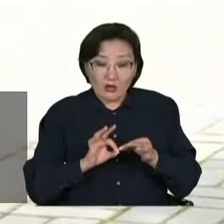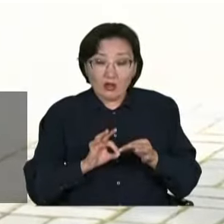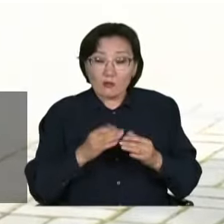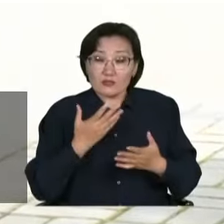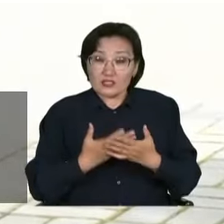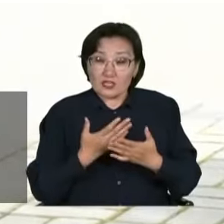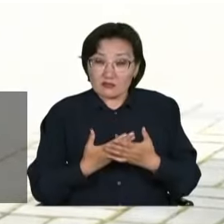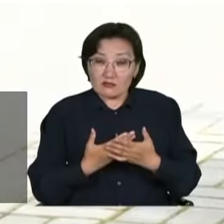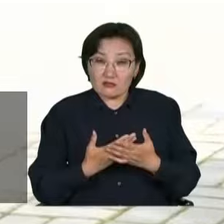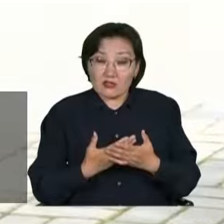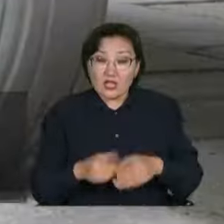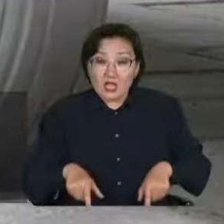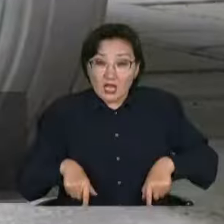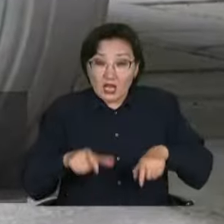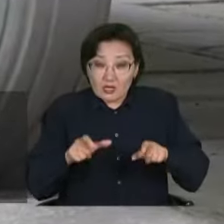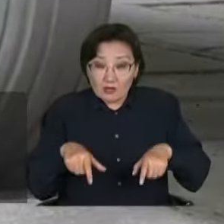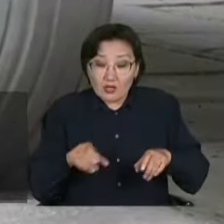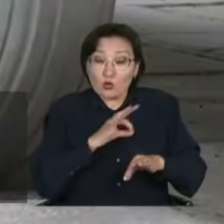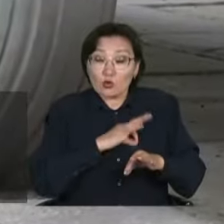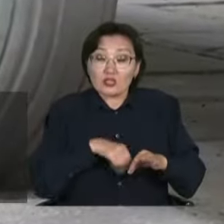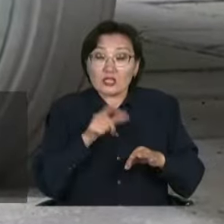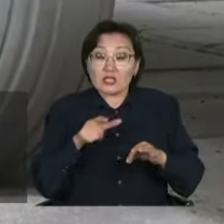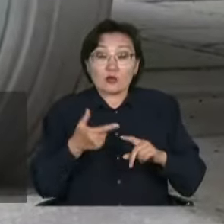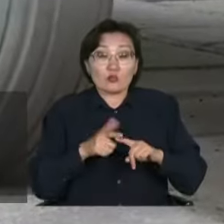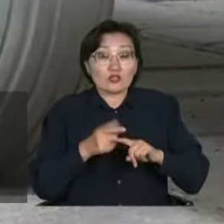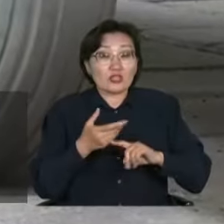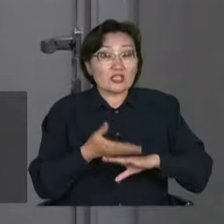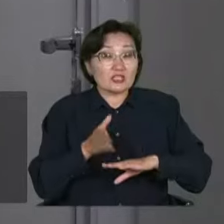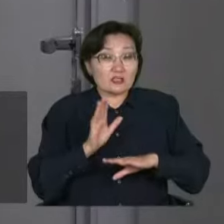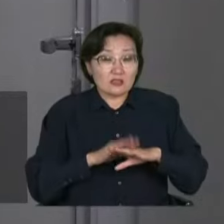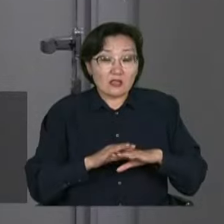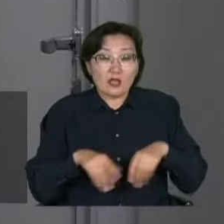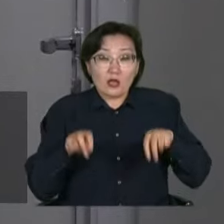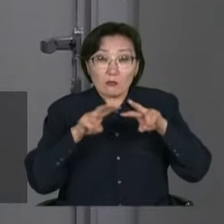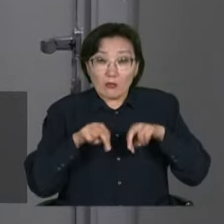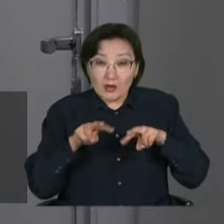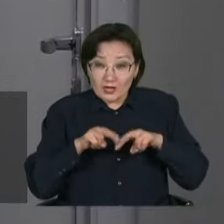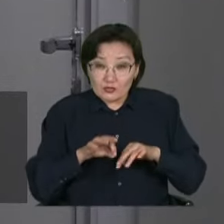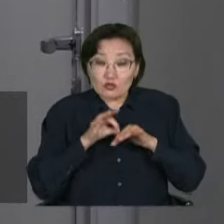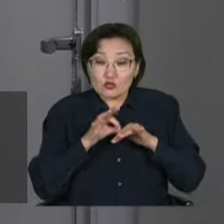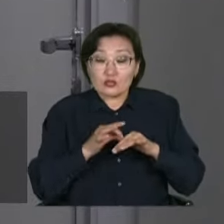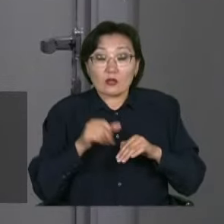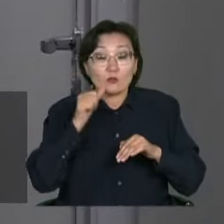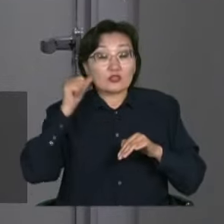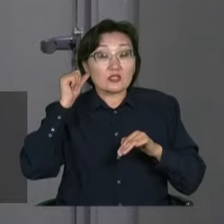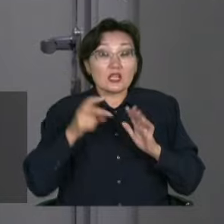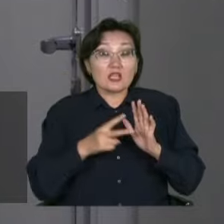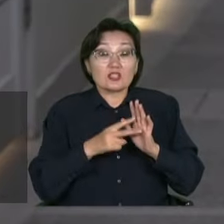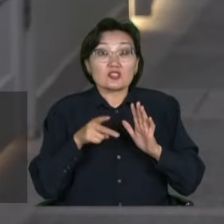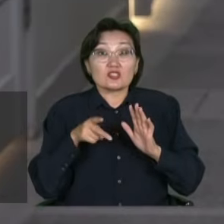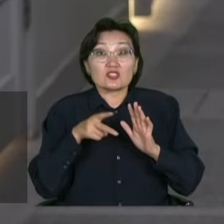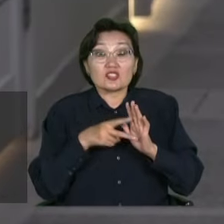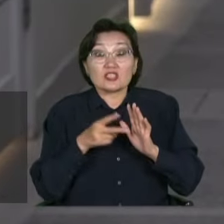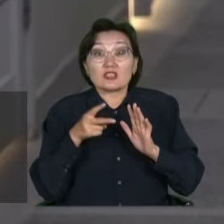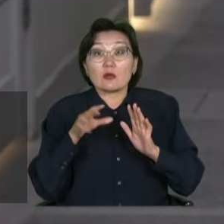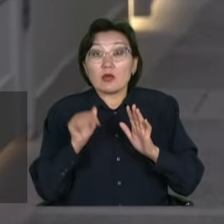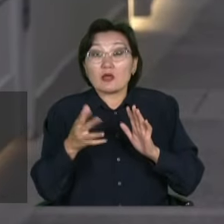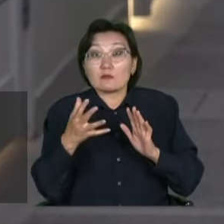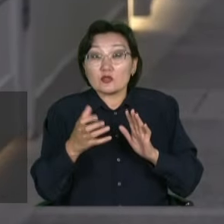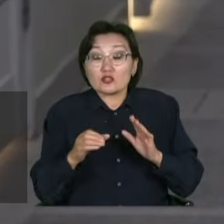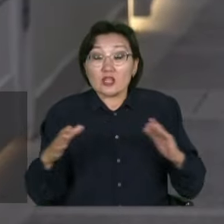Мысалы деп айтсақ, мына арбамен жүретін адамдарға өте қиын. Мониторингтар болып жатыр. Былтырғы жылда 7,5 мың объектіні